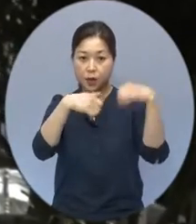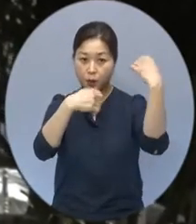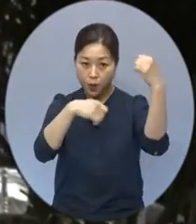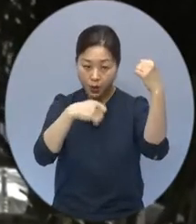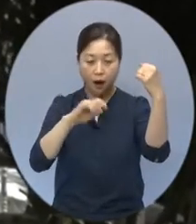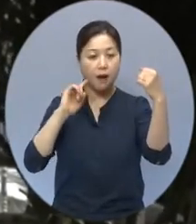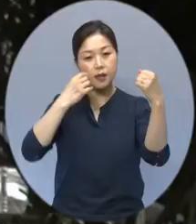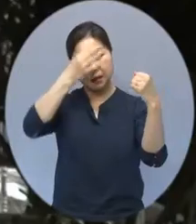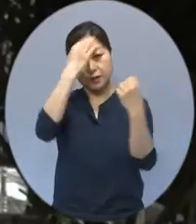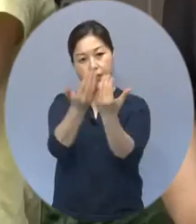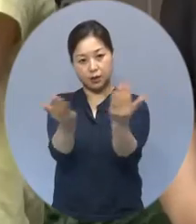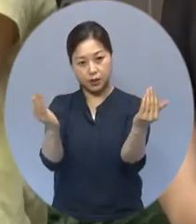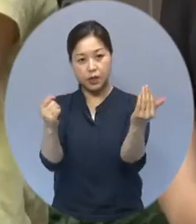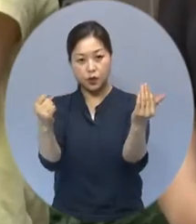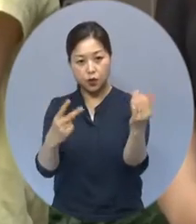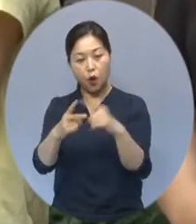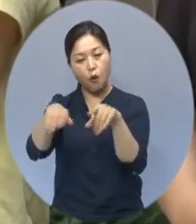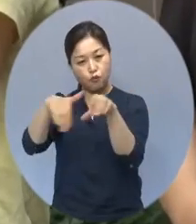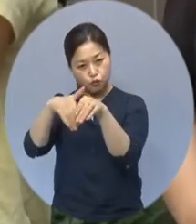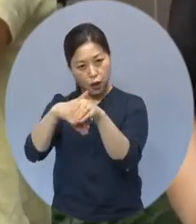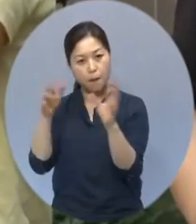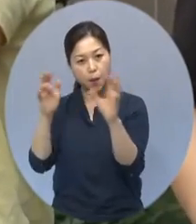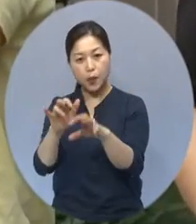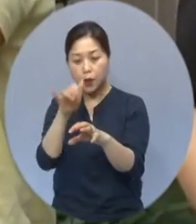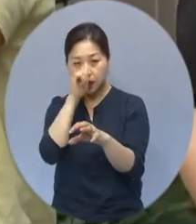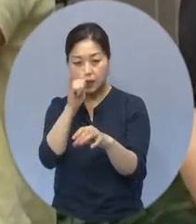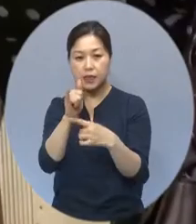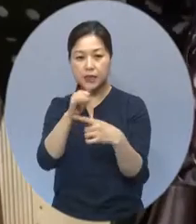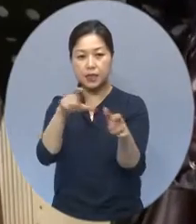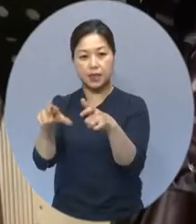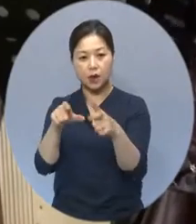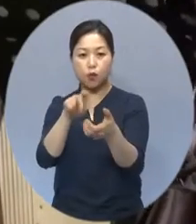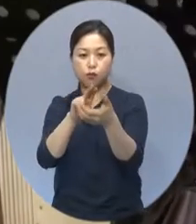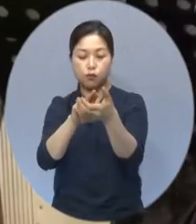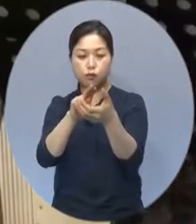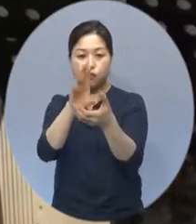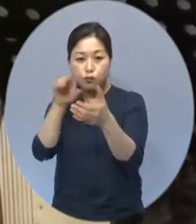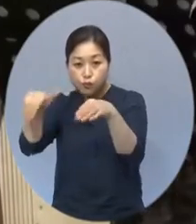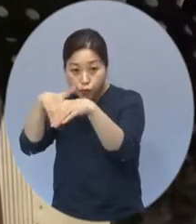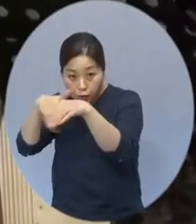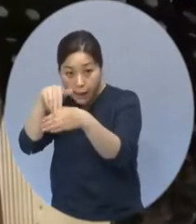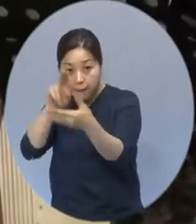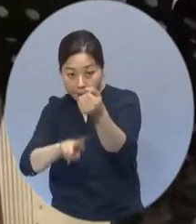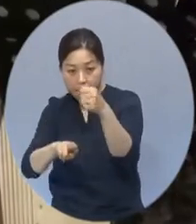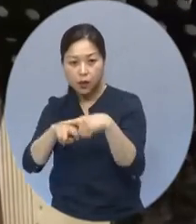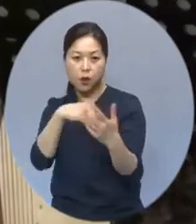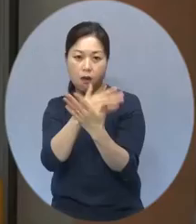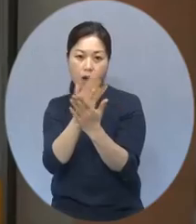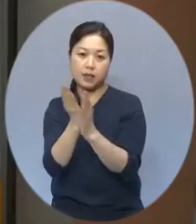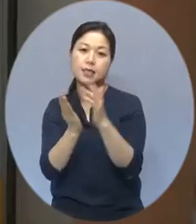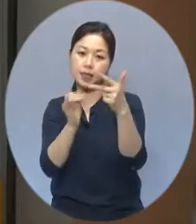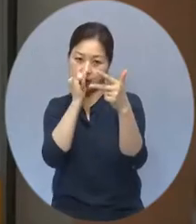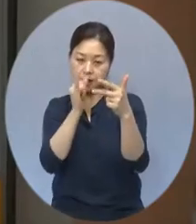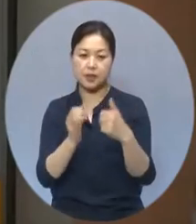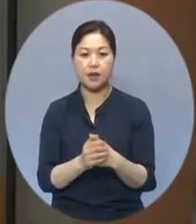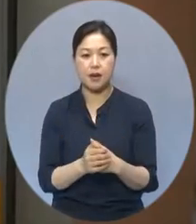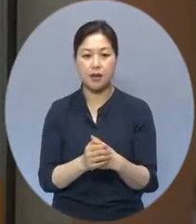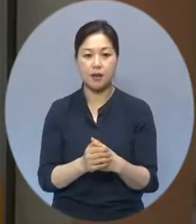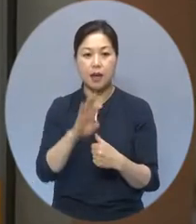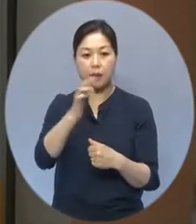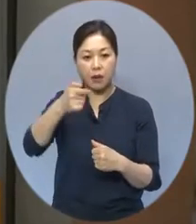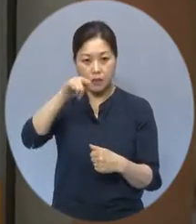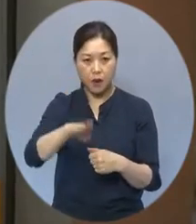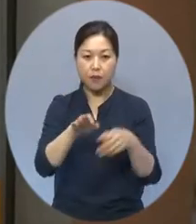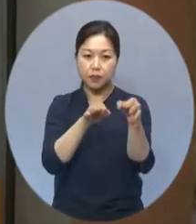전시, 또 문화밀당의 지역 문화 콘텐츠 판매와 3D 퍼즐 체험 등 7개로 구성됐습니다. 팝업 스토어